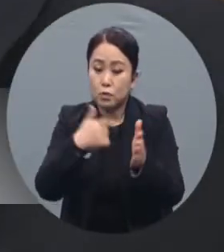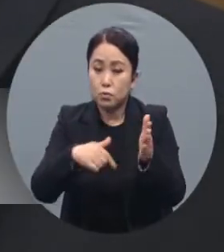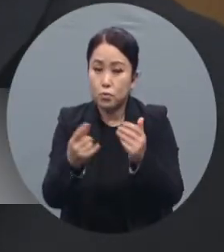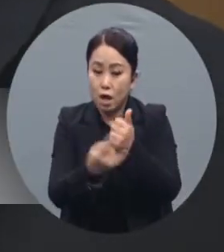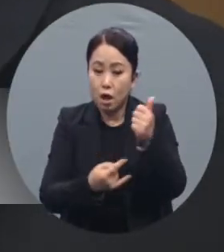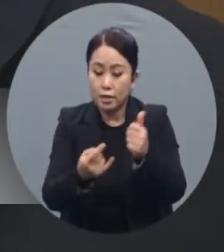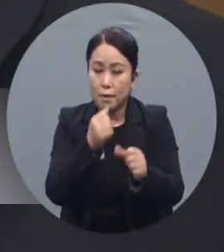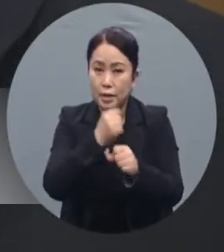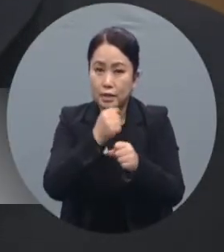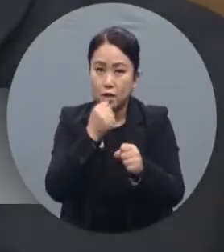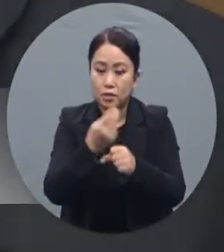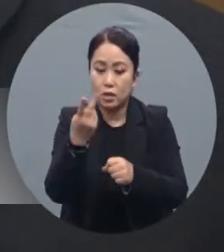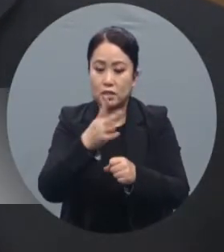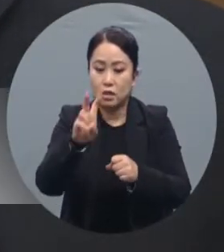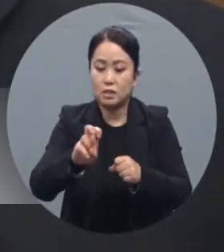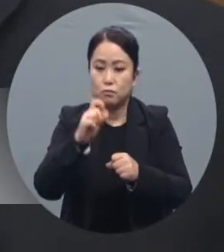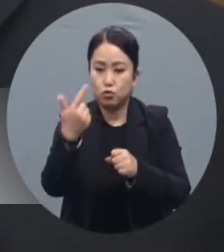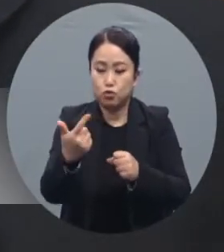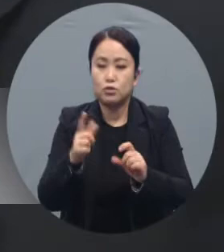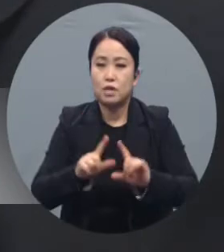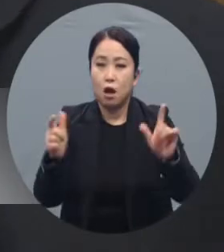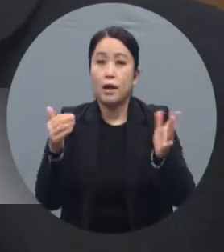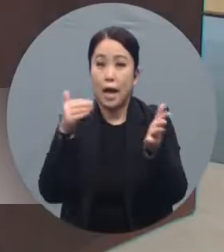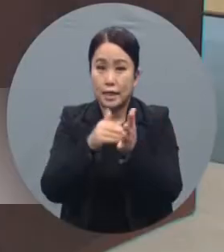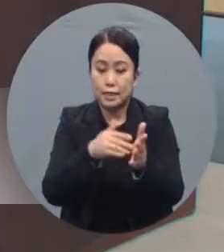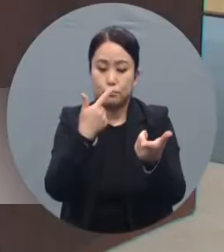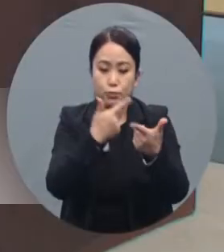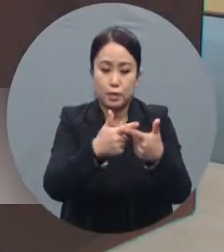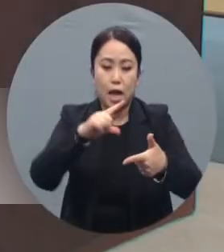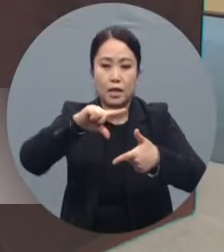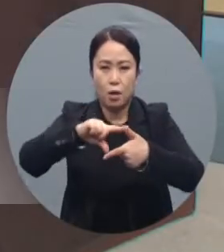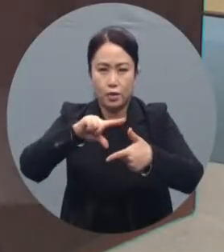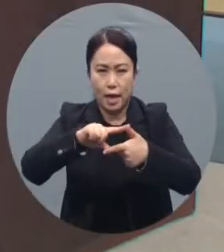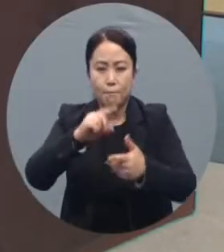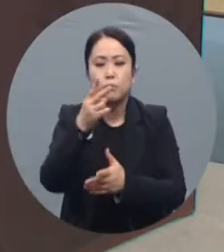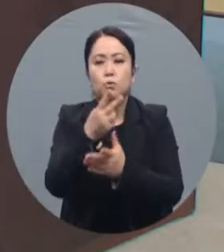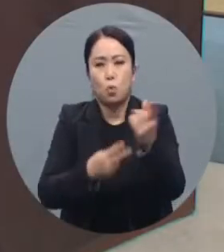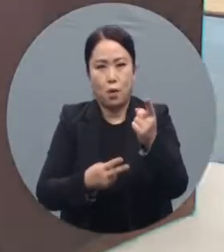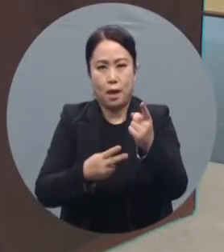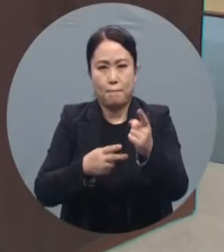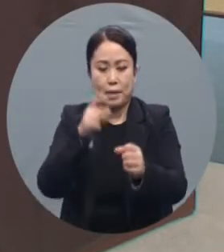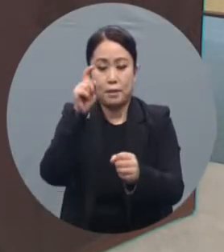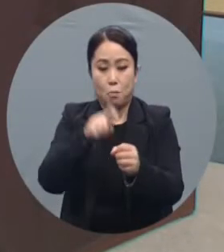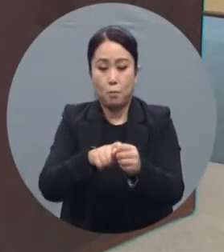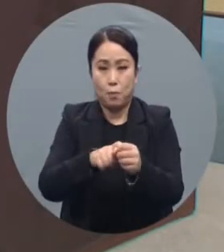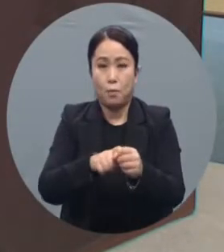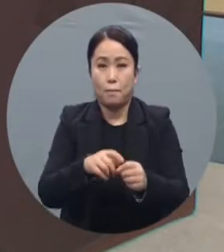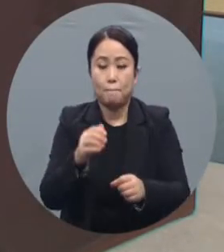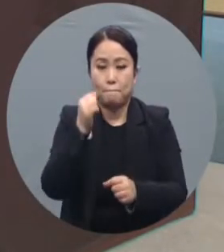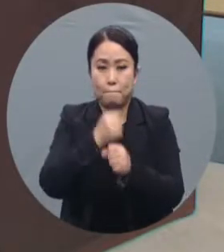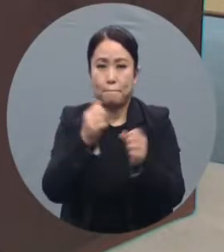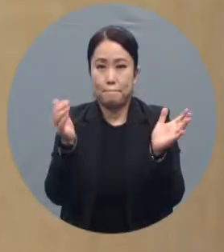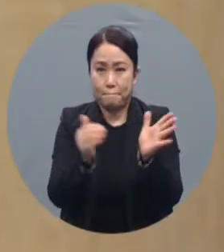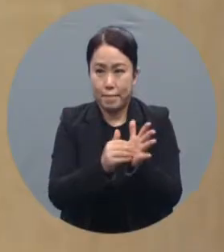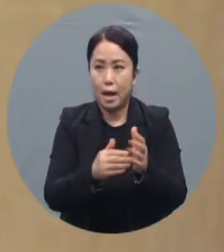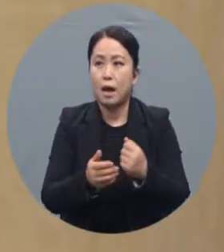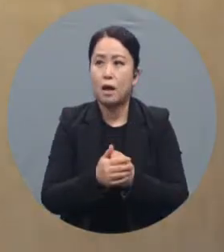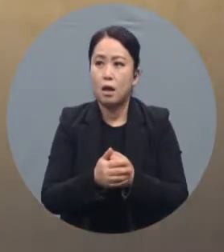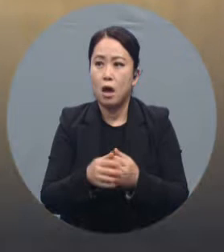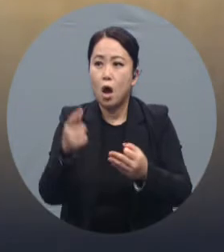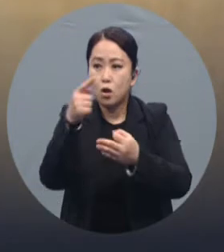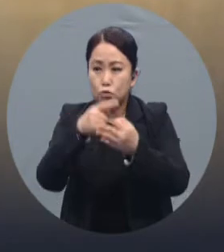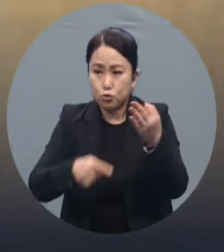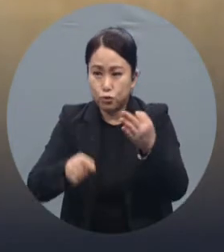준비위원회를 구성해 2026년까지 부산과 경남을 통합한다는 목표를 세웠습니다. 저는 윤석열 정부가